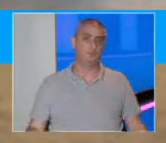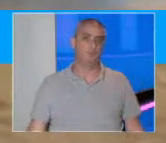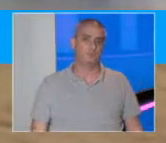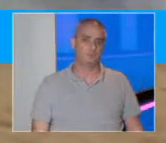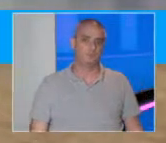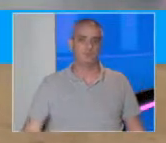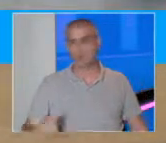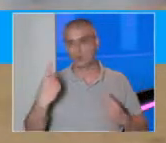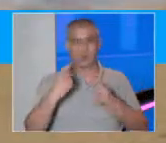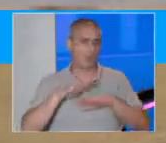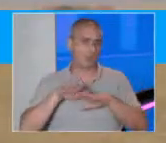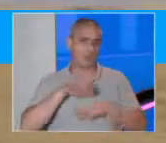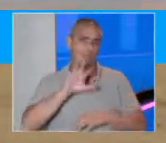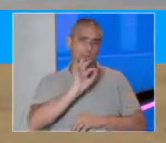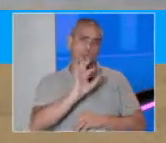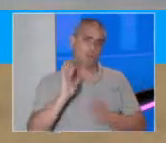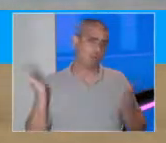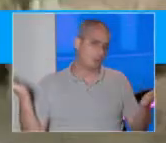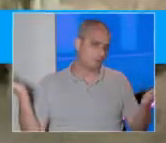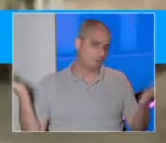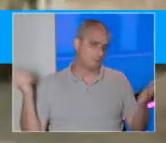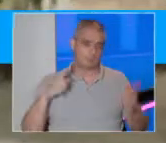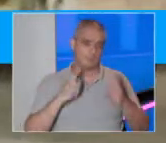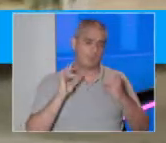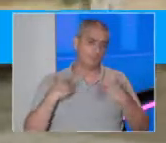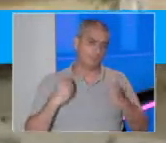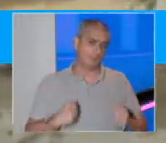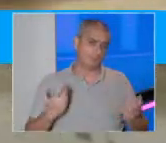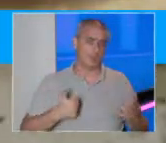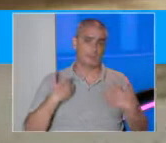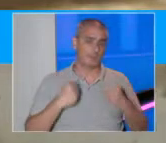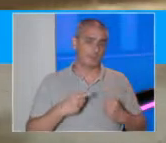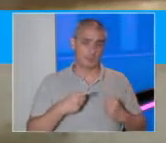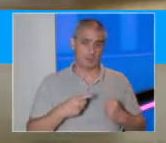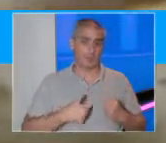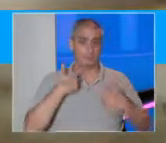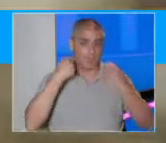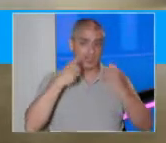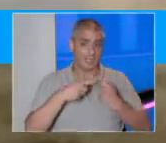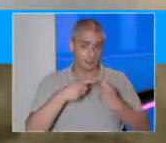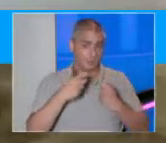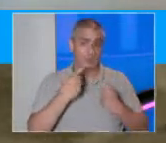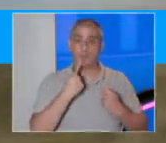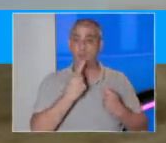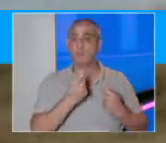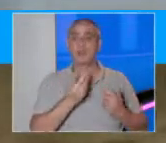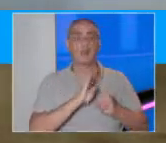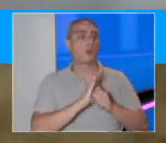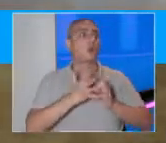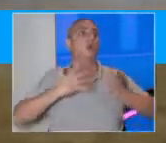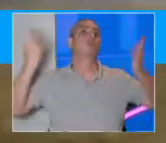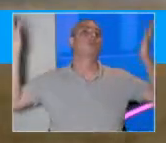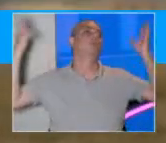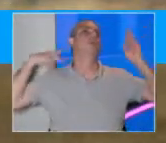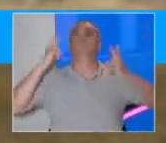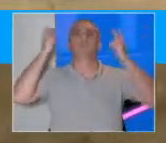שר בתחומו, לא משנה. זה, אבל במקרה של הביטחון, אז שר הביטחון. תאר לך ששר החינוך, היום אני מצטער, קורונה גדול עליי, אין לי